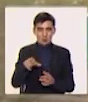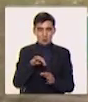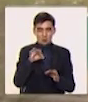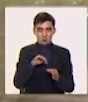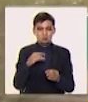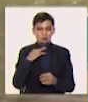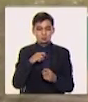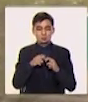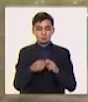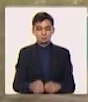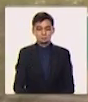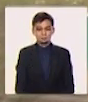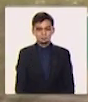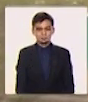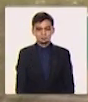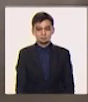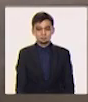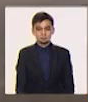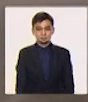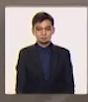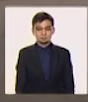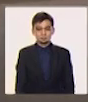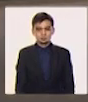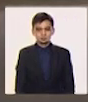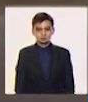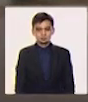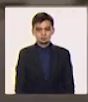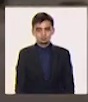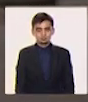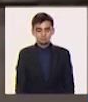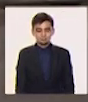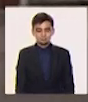екен. Гүлнәс Сайлауқызы, Дидар Елеуов, Информбюро, Нұр-Сұлтан.